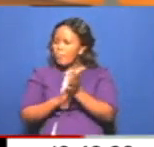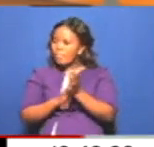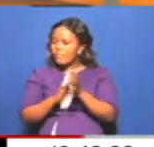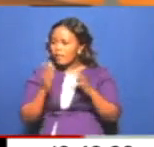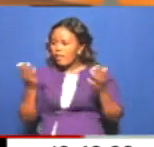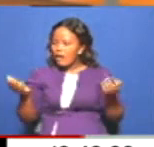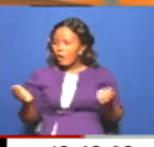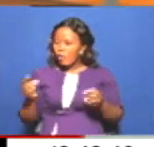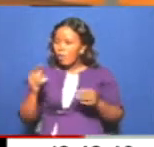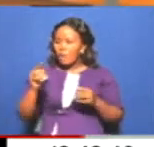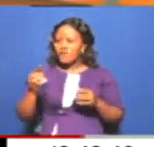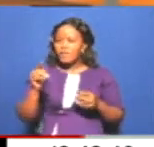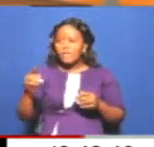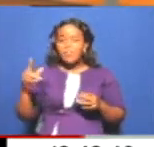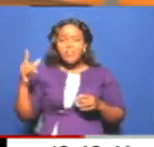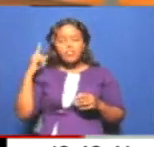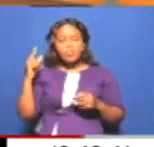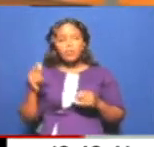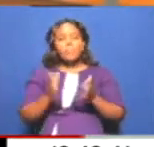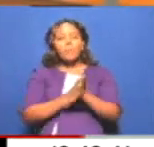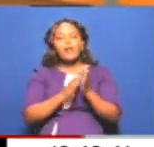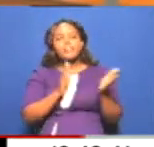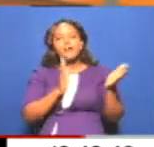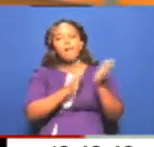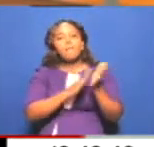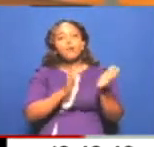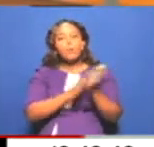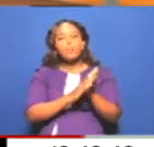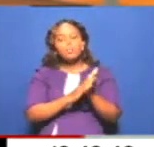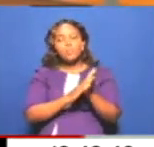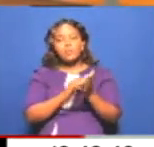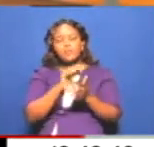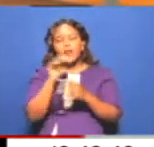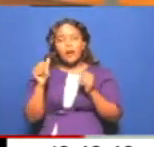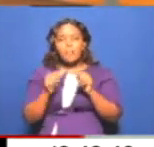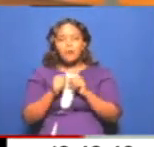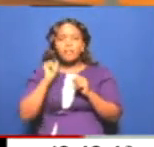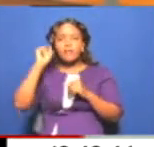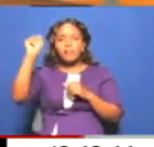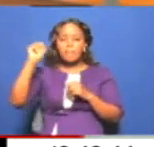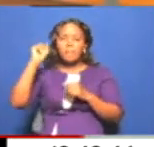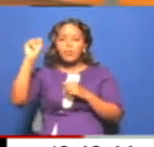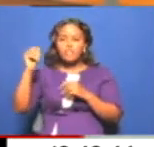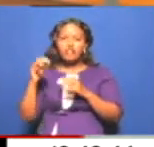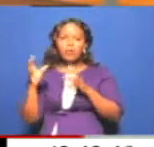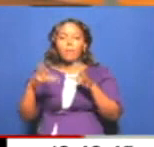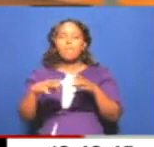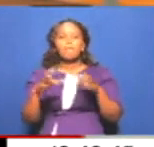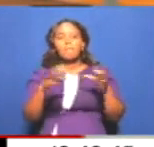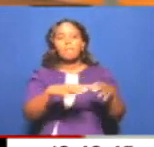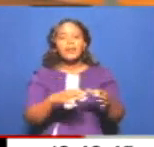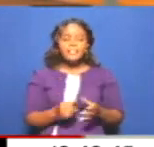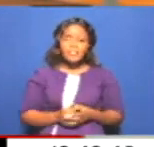sheria hiyo ama pendekezo la kurekebisha sheria kuhusiana na vyama vya kisiasa.